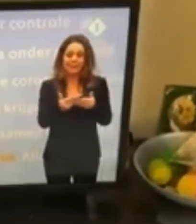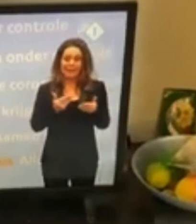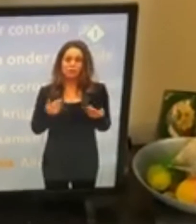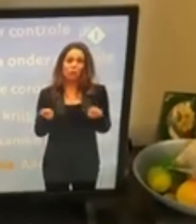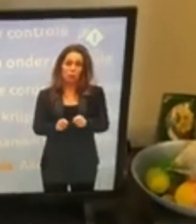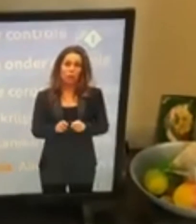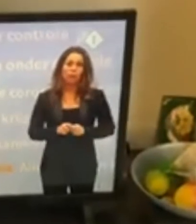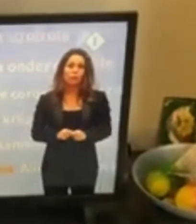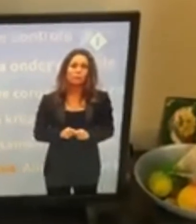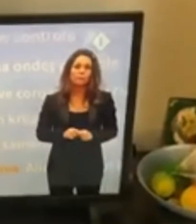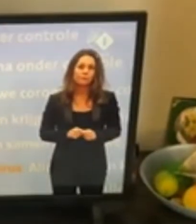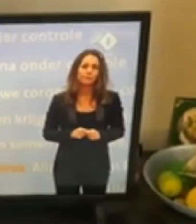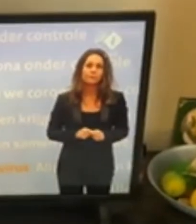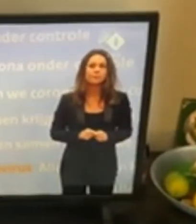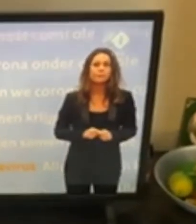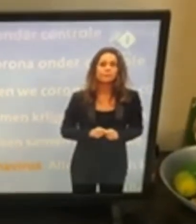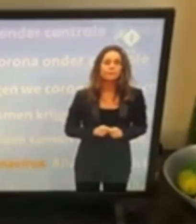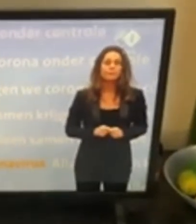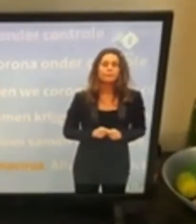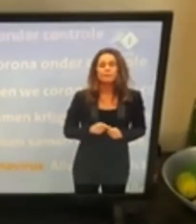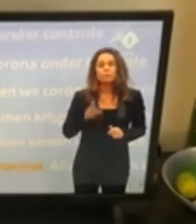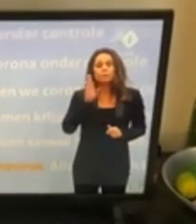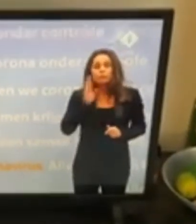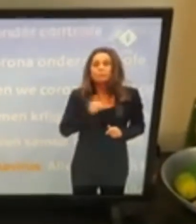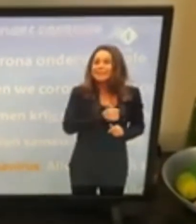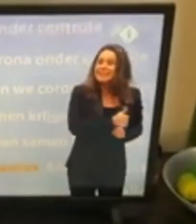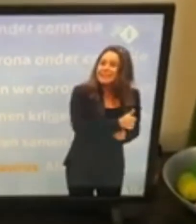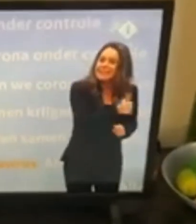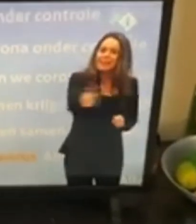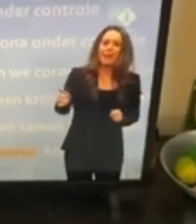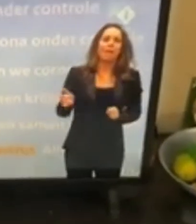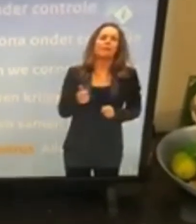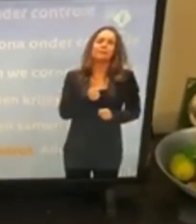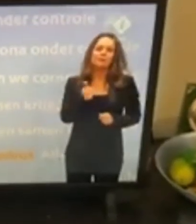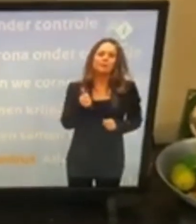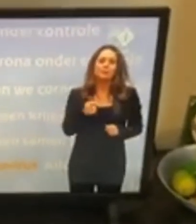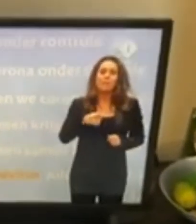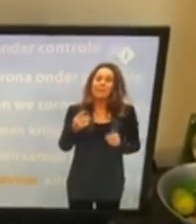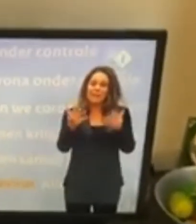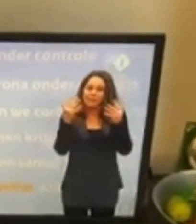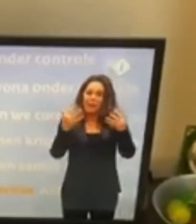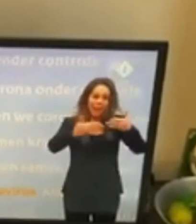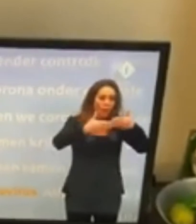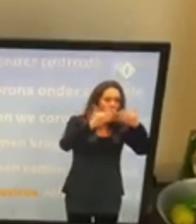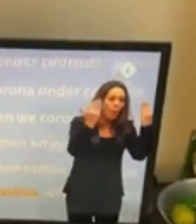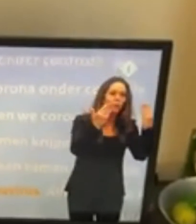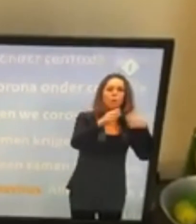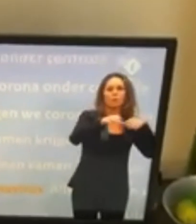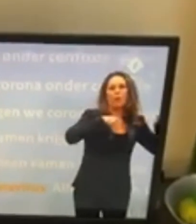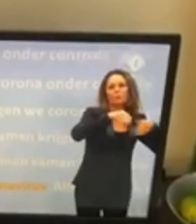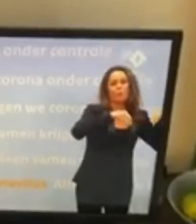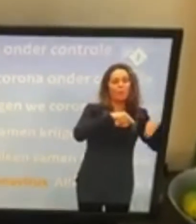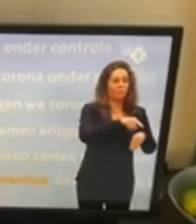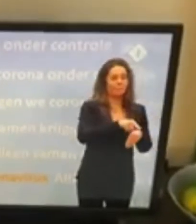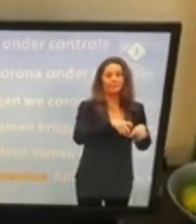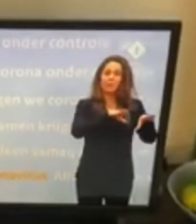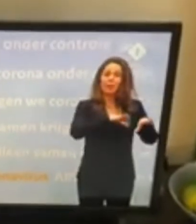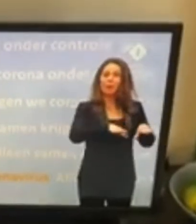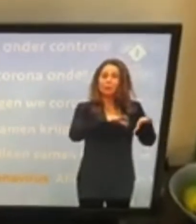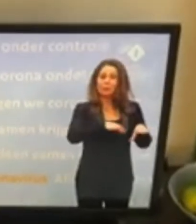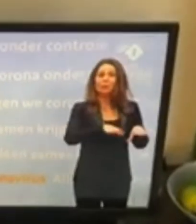sluiten. En daarom roep ik ook iedereen op om wat vaker 's ochtends de boodschap te doen, want dan is het een stuk